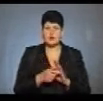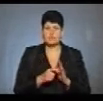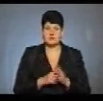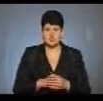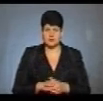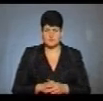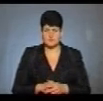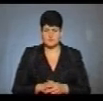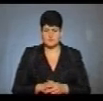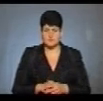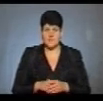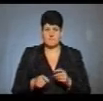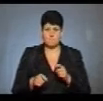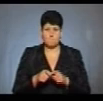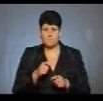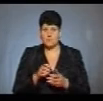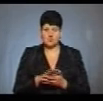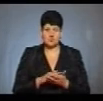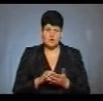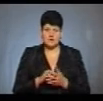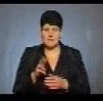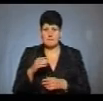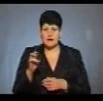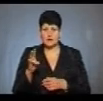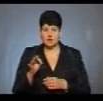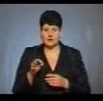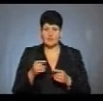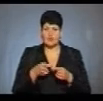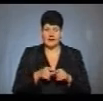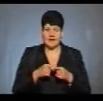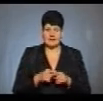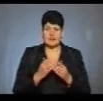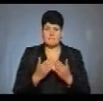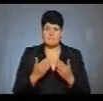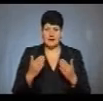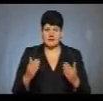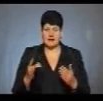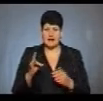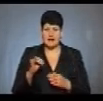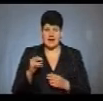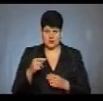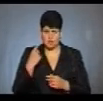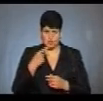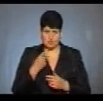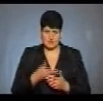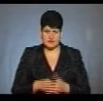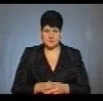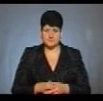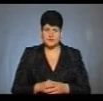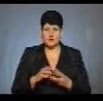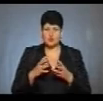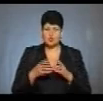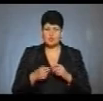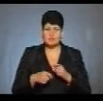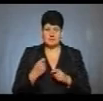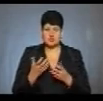приміщенні. Пошкоджене майно, оргтехніка, меблі і речі особистого характеру. Суми